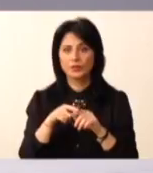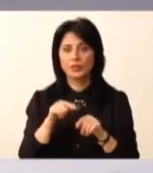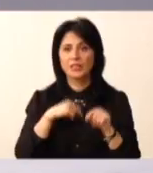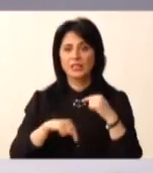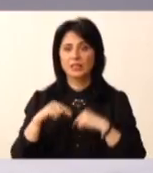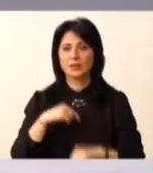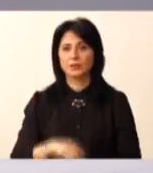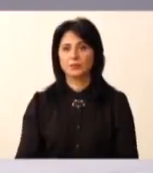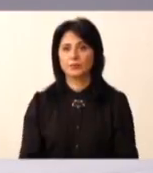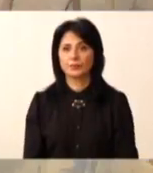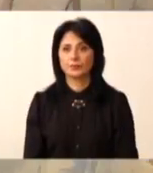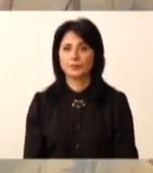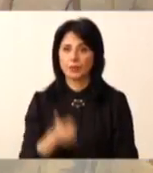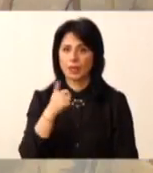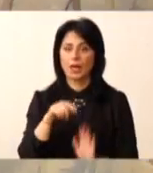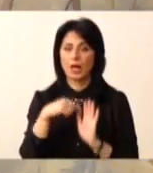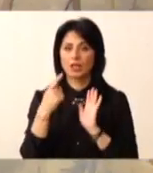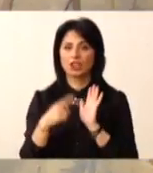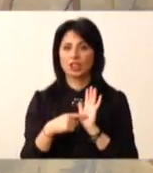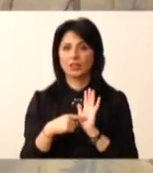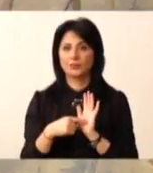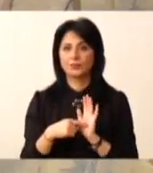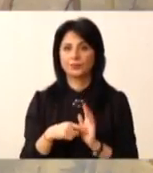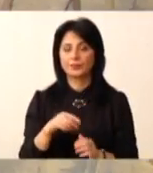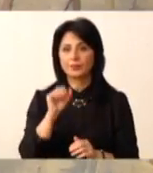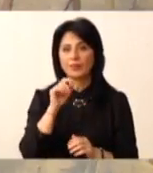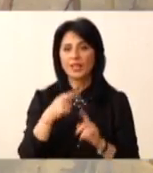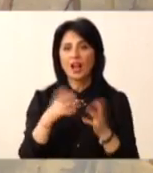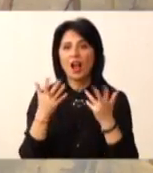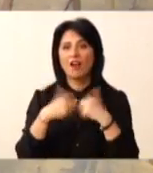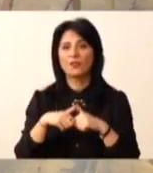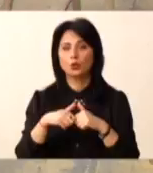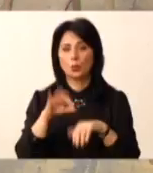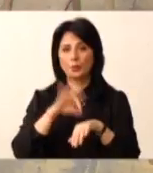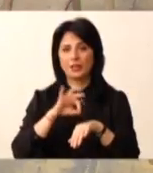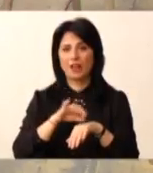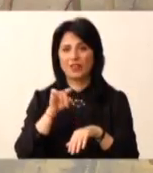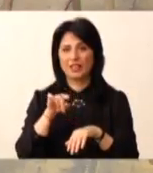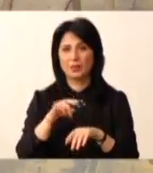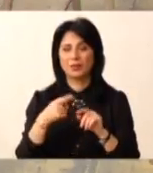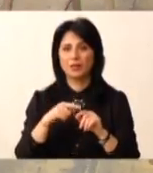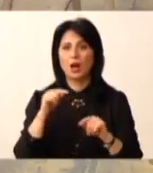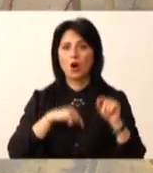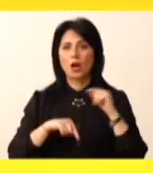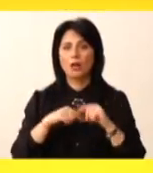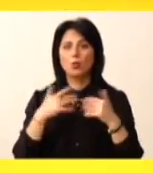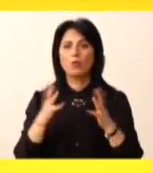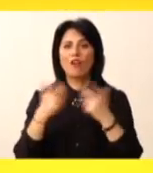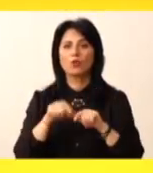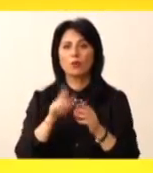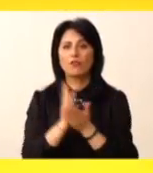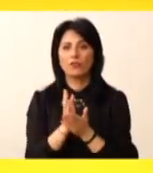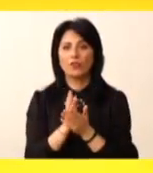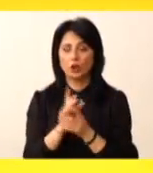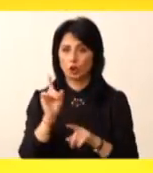გზით? კარგი შეკითხვა. აუტოიმუნური დაავადების არსებობა ორგანიზმში ნიშნავს თუ არა იმას,